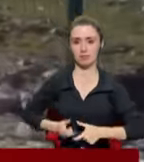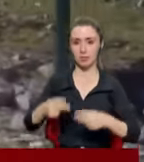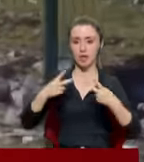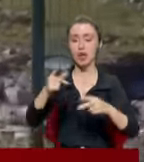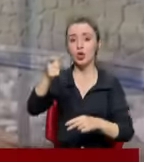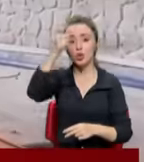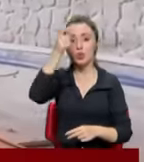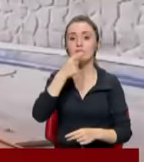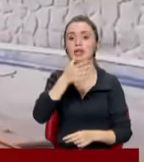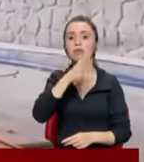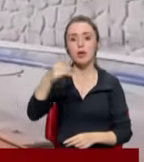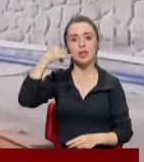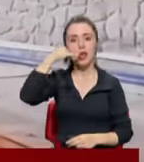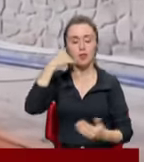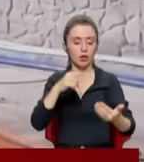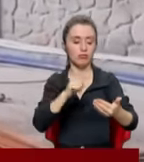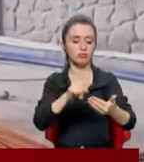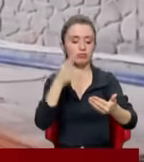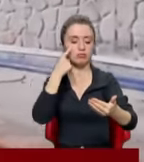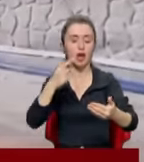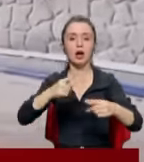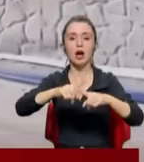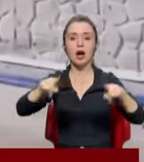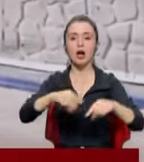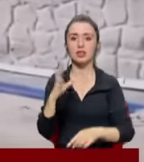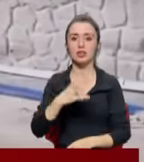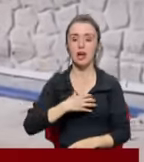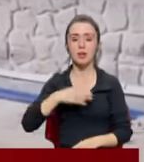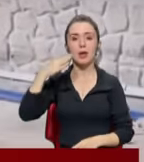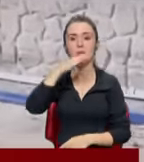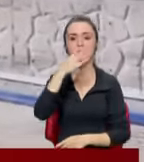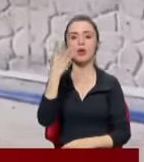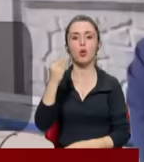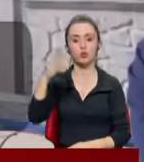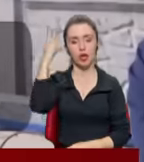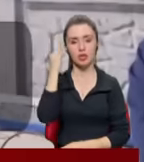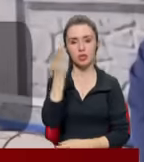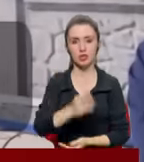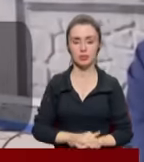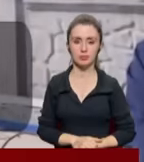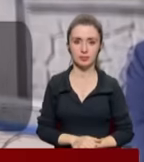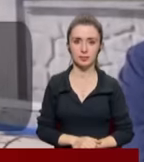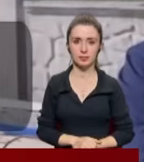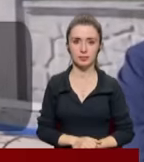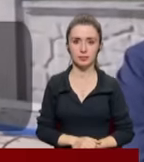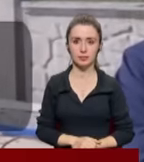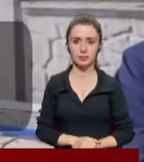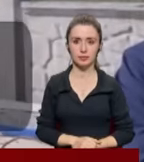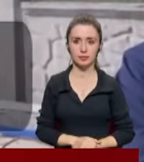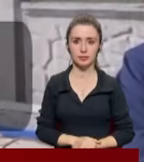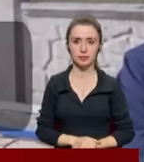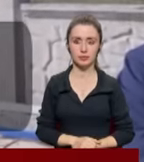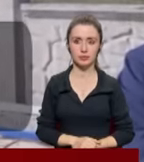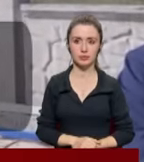Türkçe bilmediği için telefonla yardım istendi arazi sahibinin de Mısırlı olduğu anlaşıldı Buranın sahibi kim Emir Ali abi